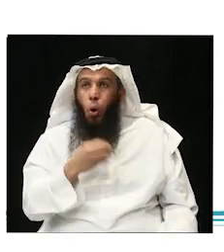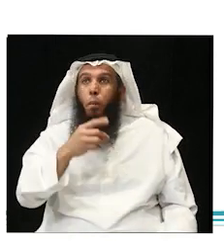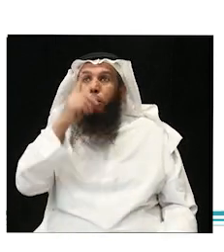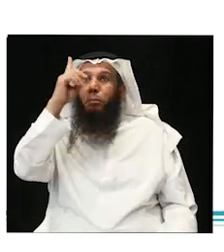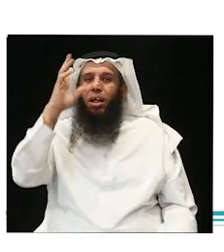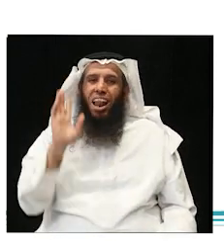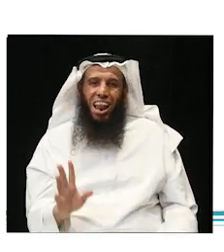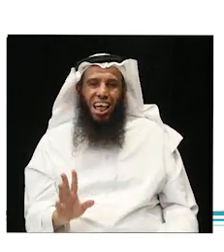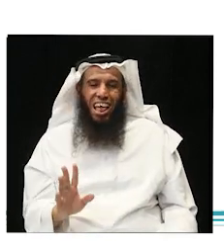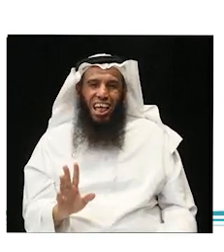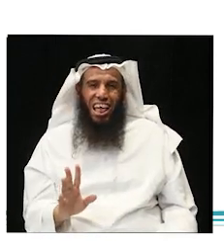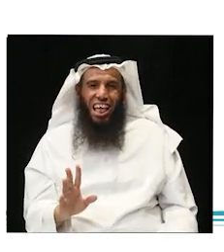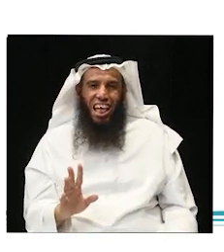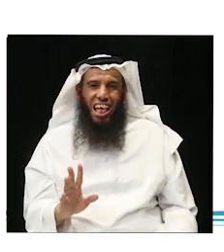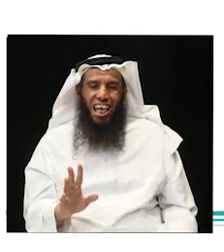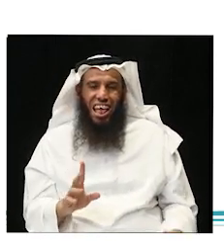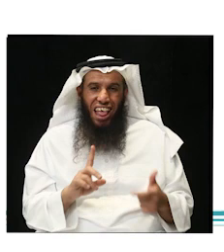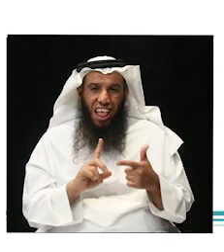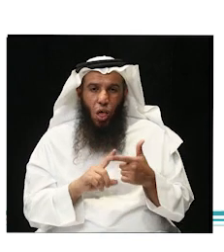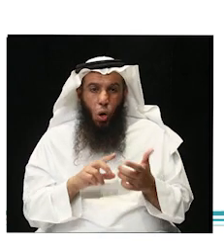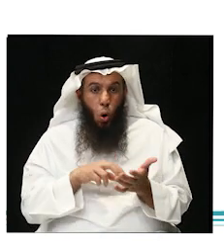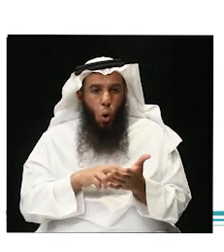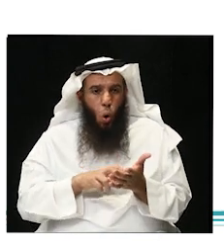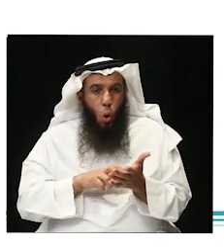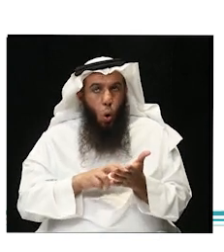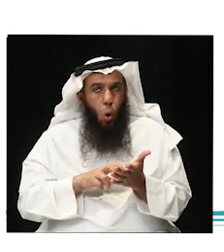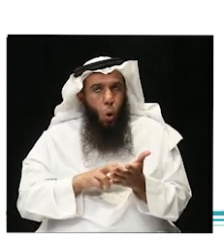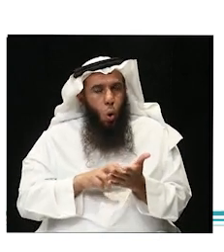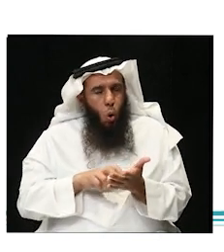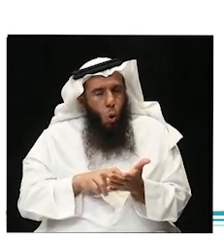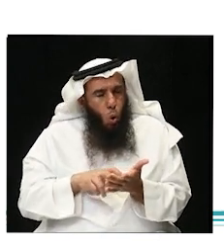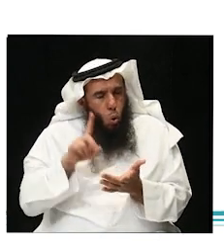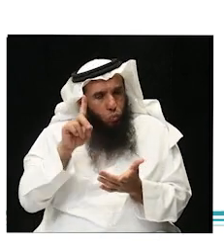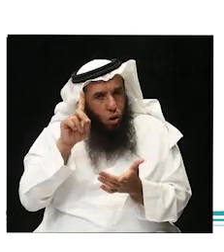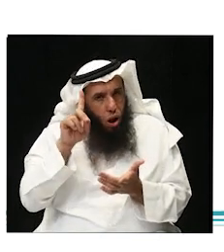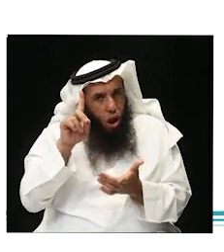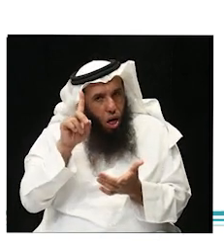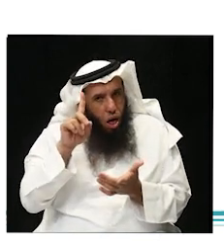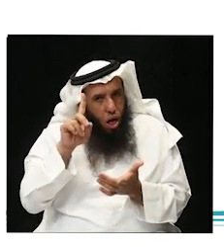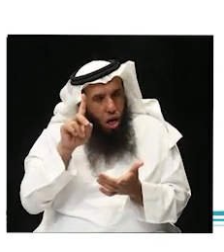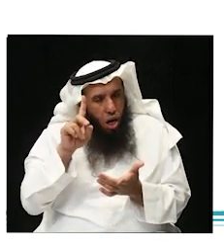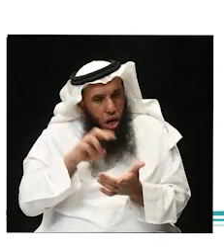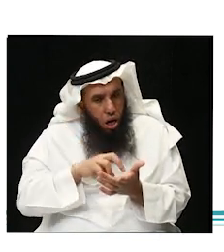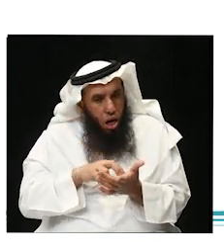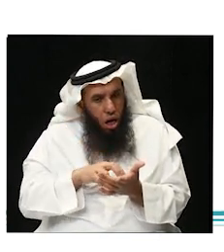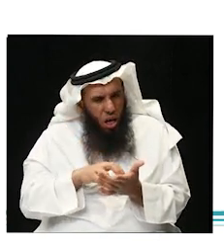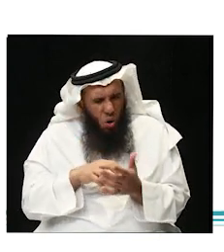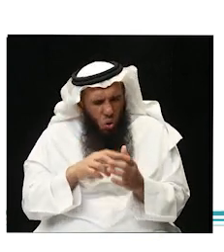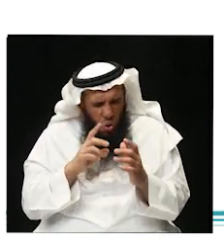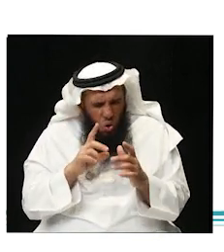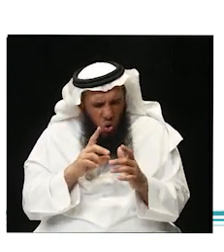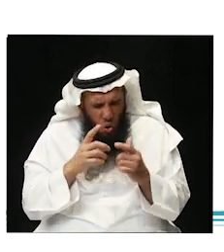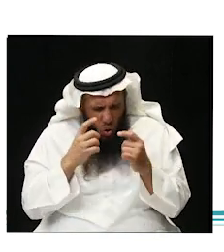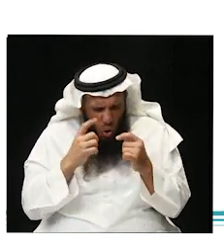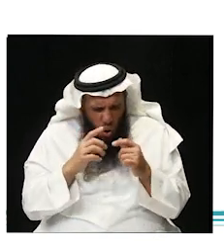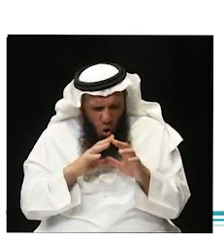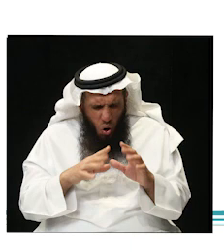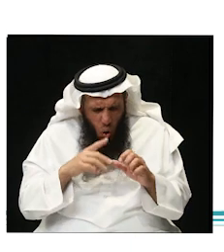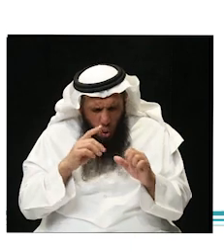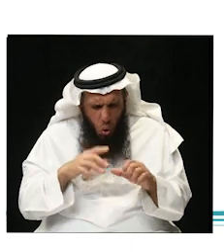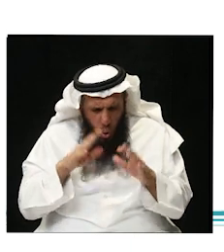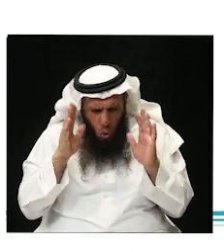يؤدي للقنوط بل بالعكس يؤدي لمزيد من العمل. الثالث الرجاء، فهو يعمل هذا